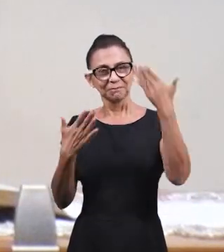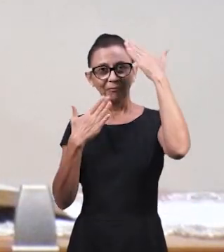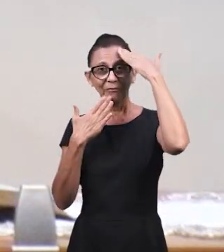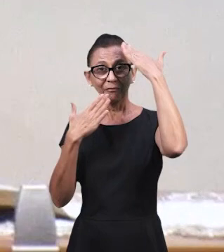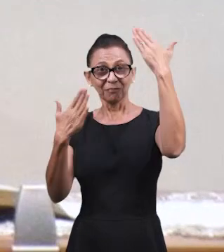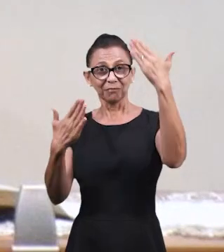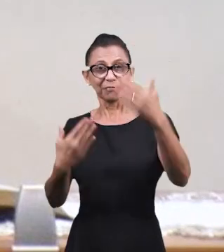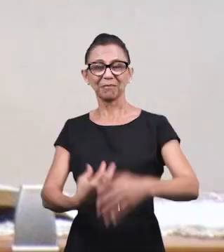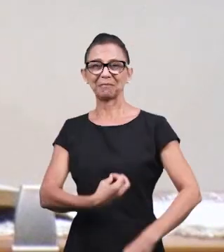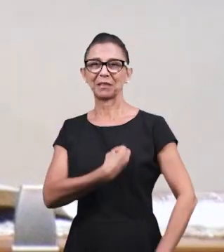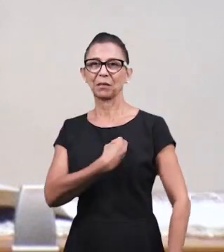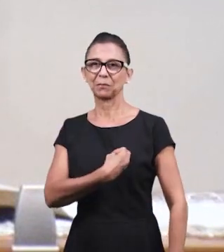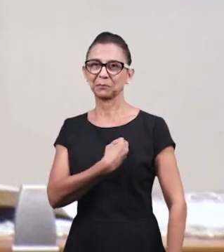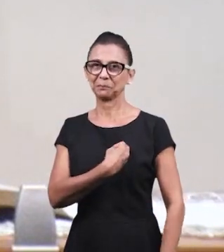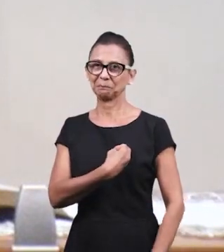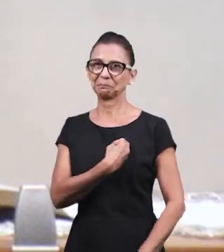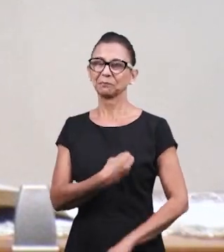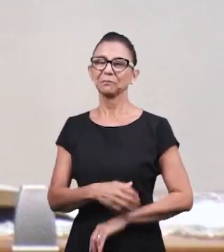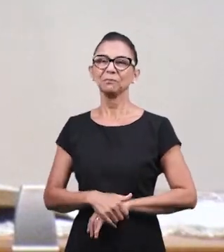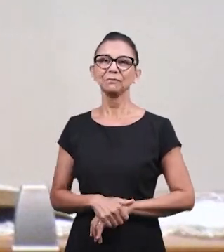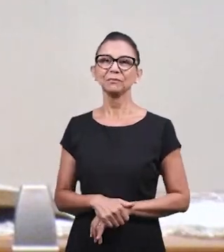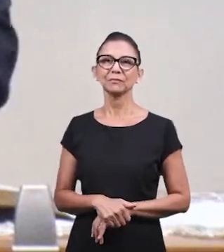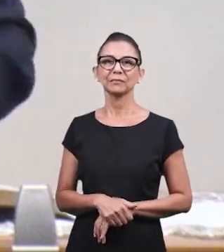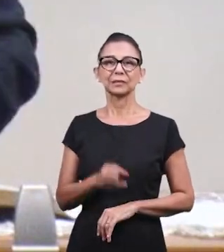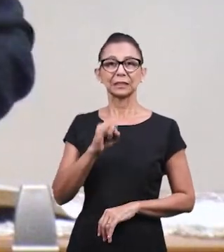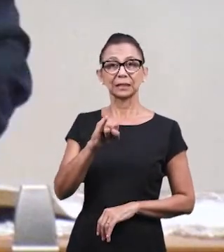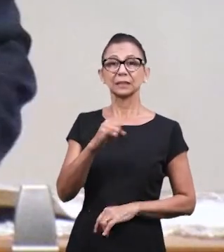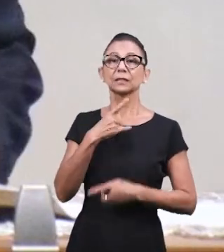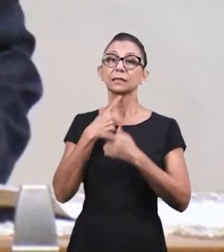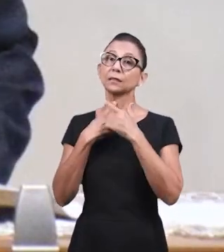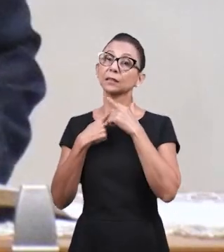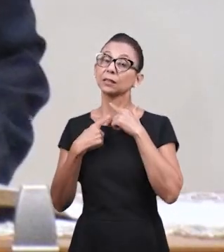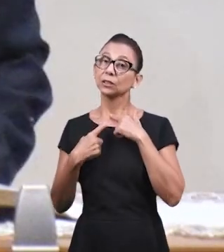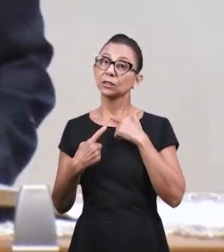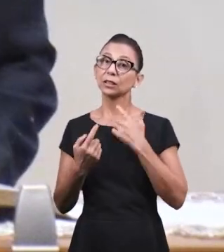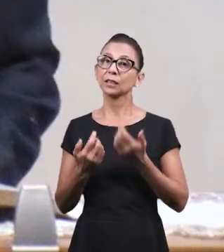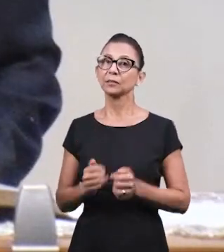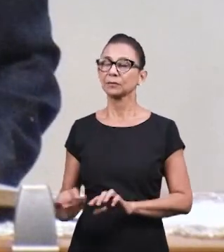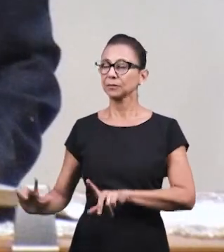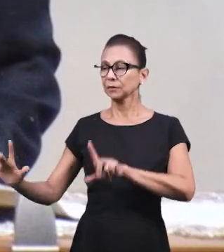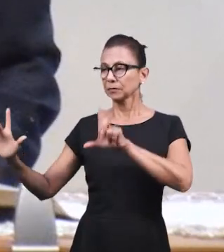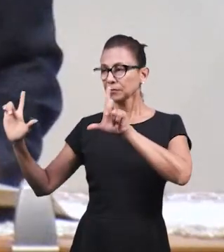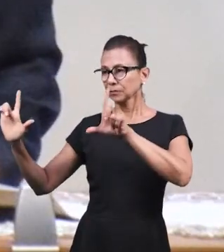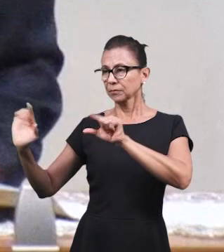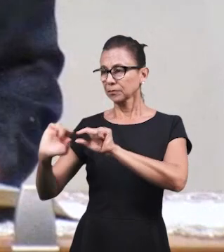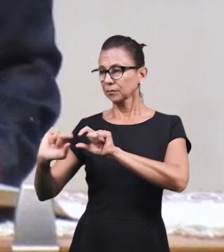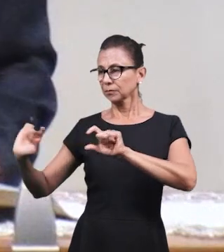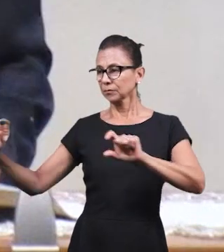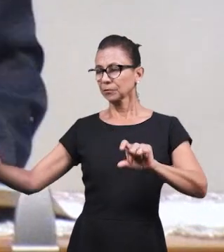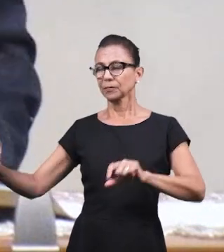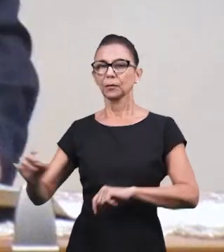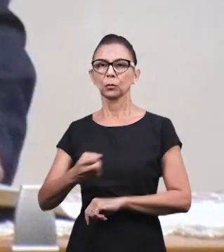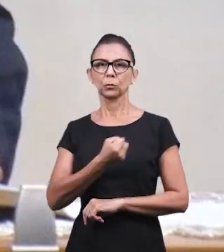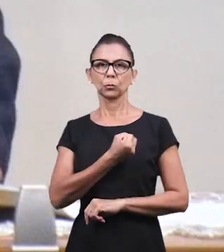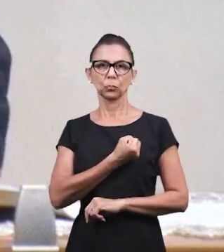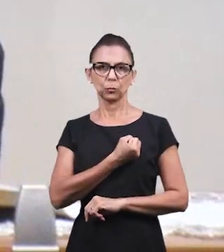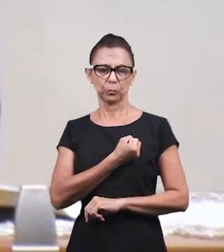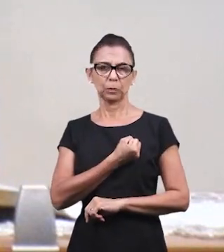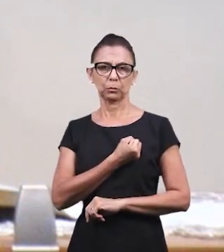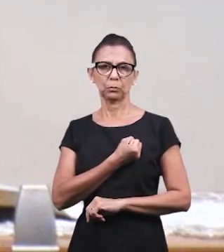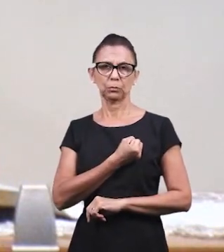мы благодарим вас за вашу часть этом служении и для тех кто участвует